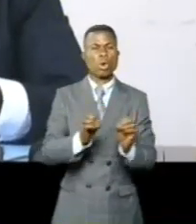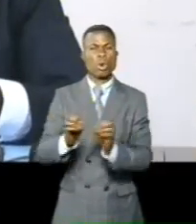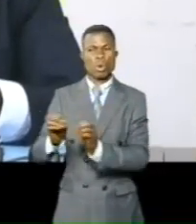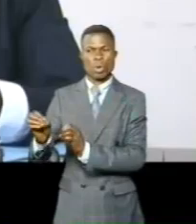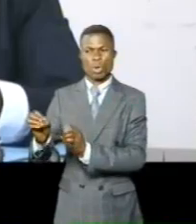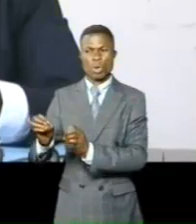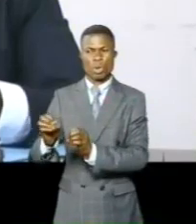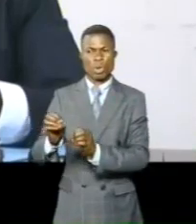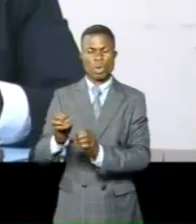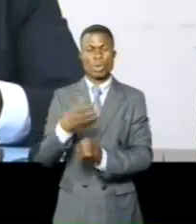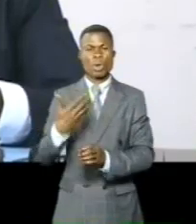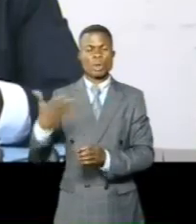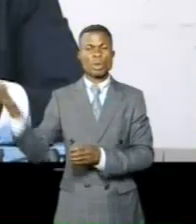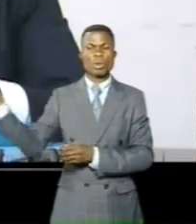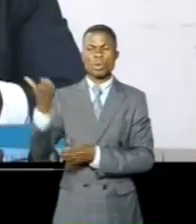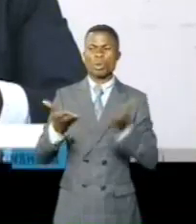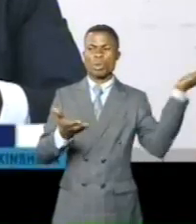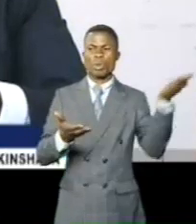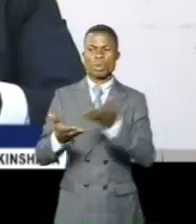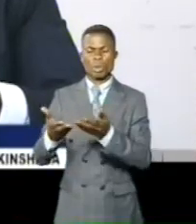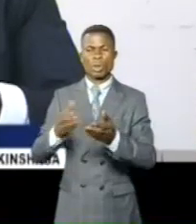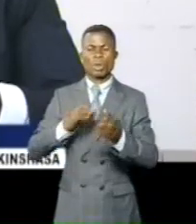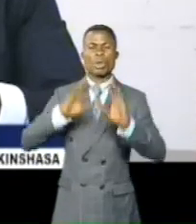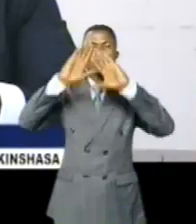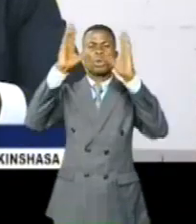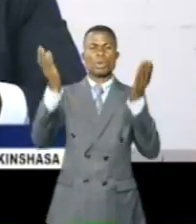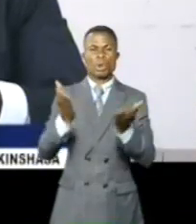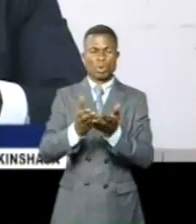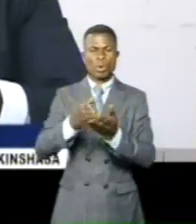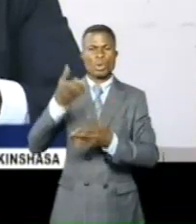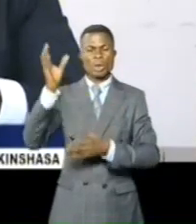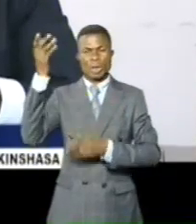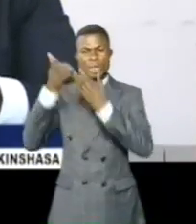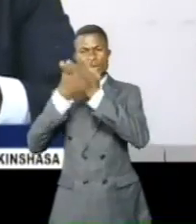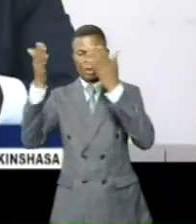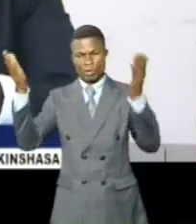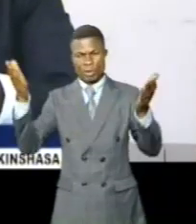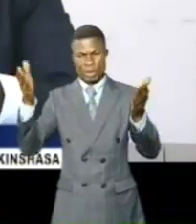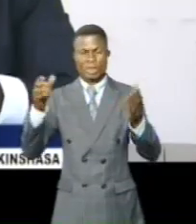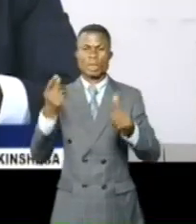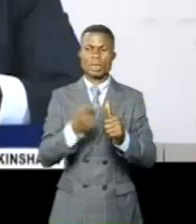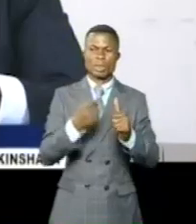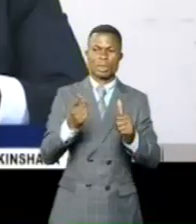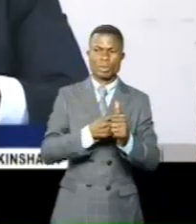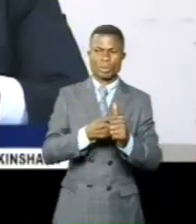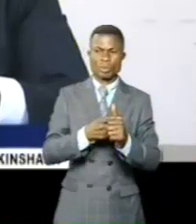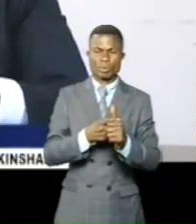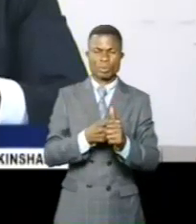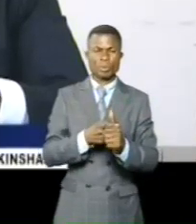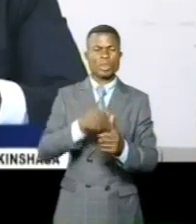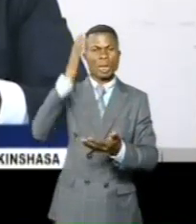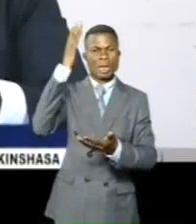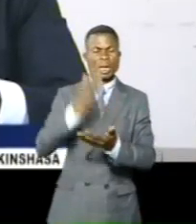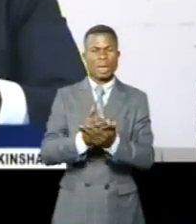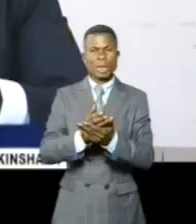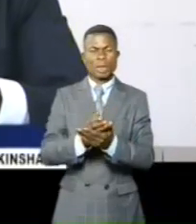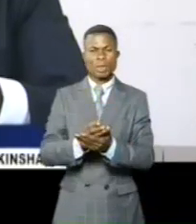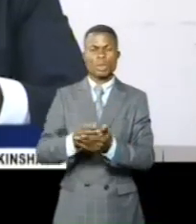le polycentrisme de la mobilité urbaine, donc l'atténuation du trafic